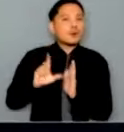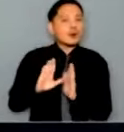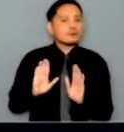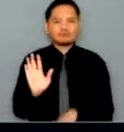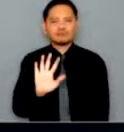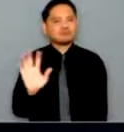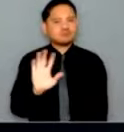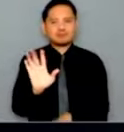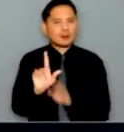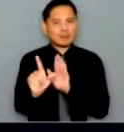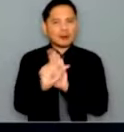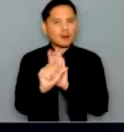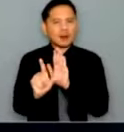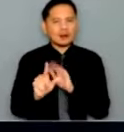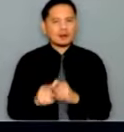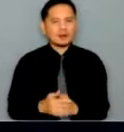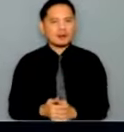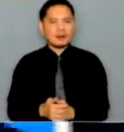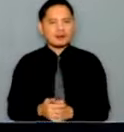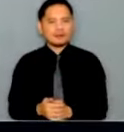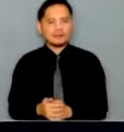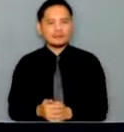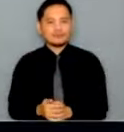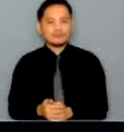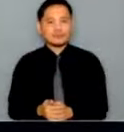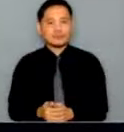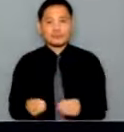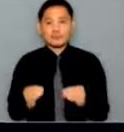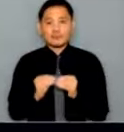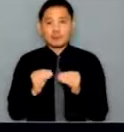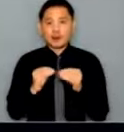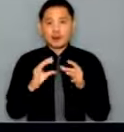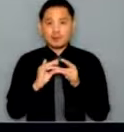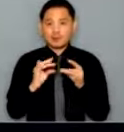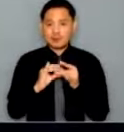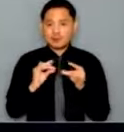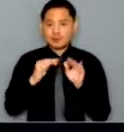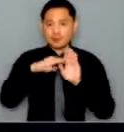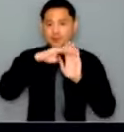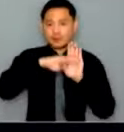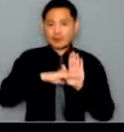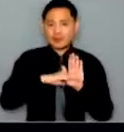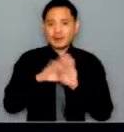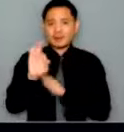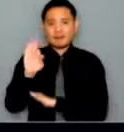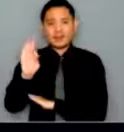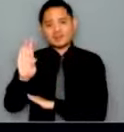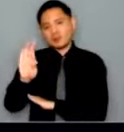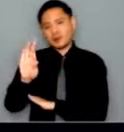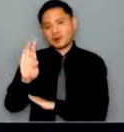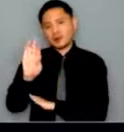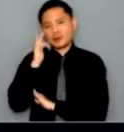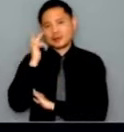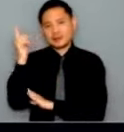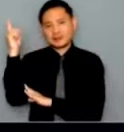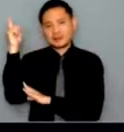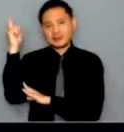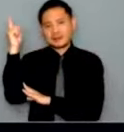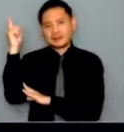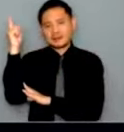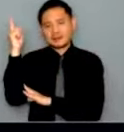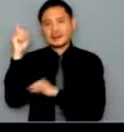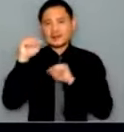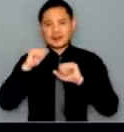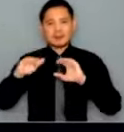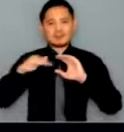may nais ikonsulta sa inyong lingkod, i-follow lang ang Facebook page ng Good Morning Kapatid. Mangyaring i-private message po ninyo